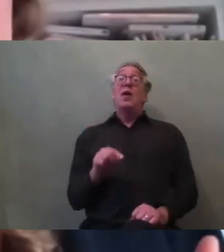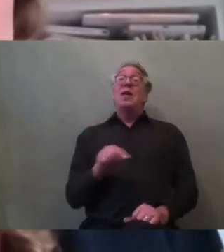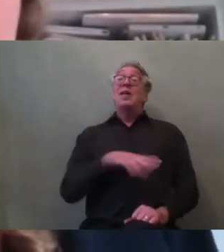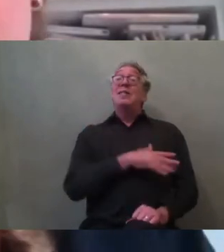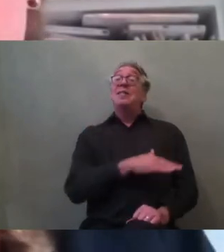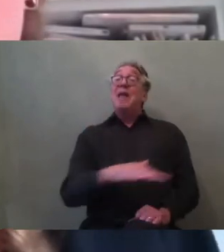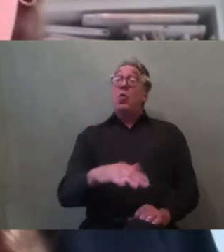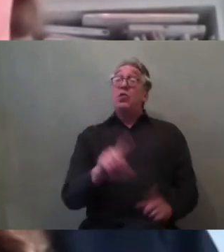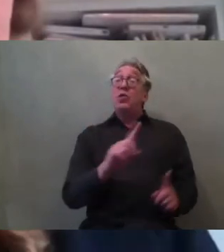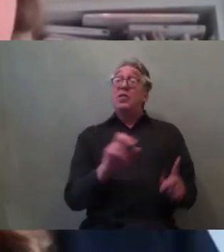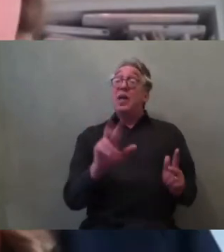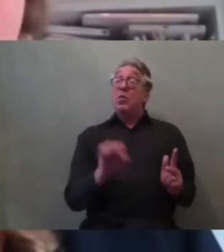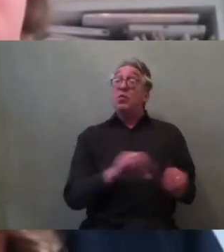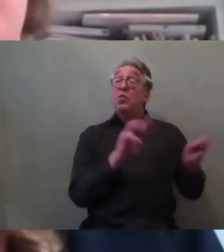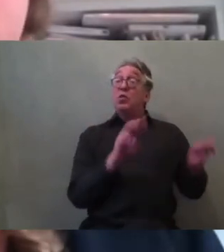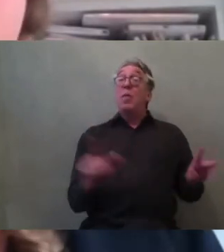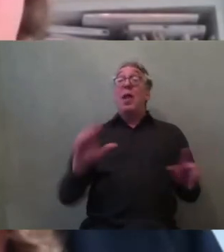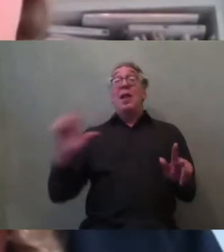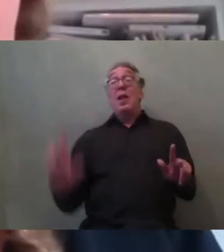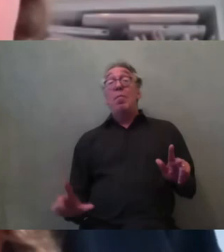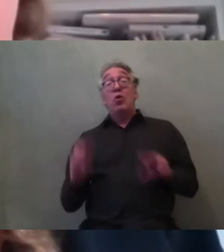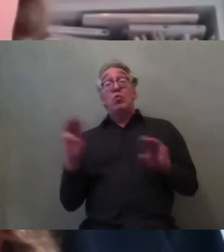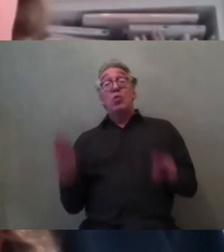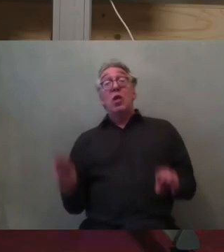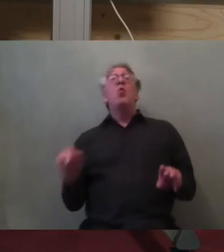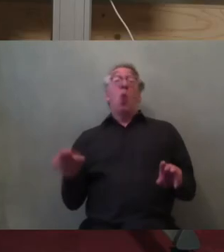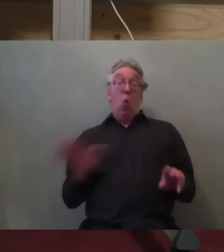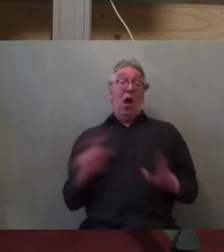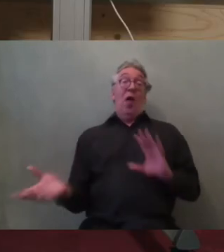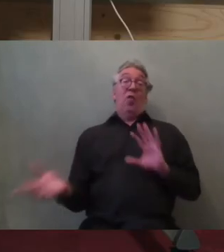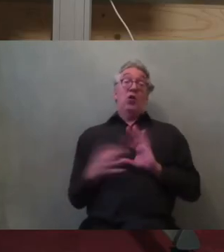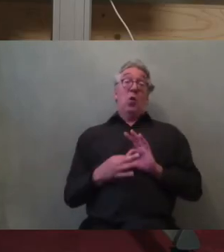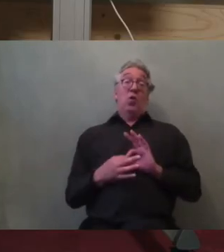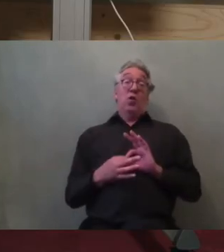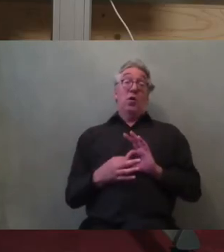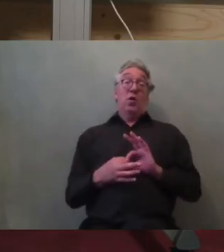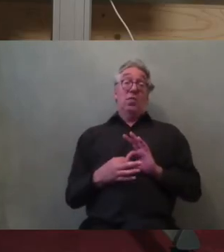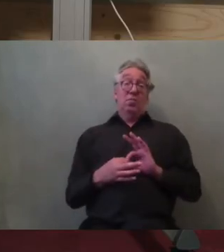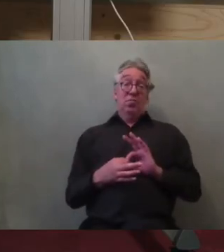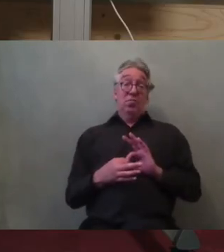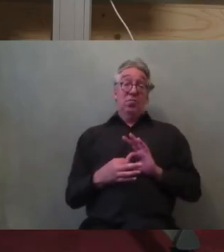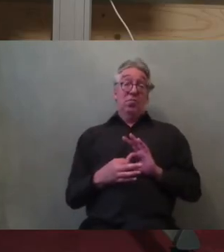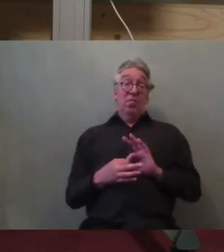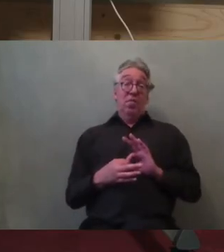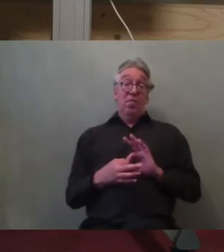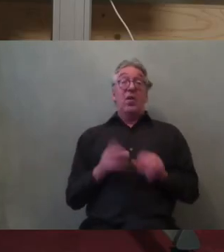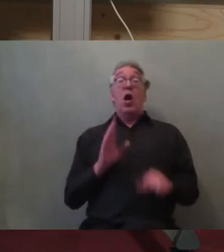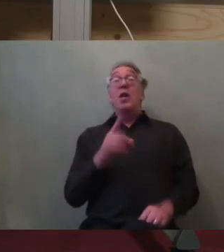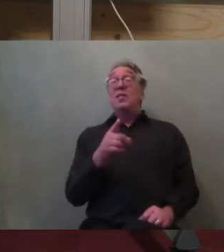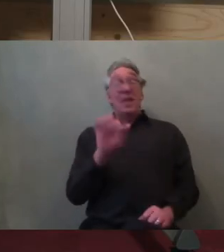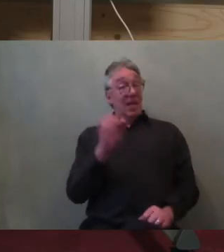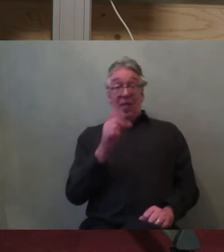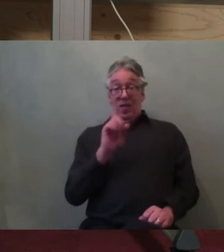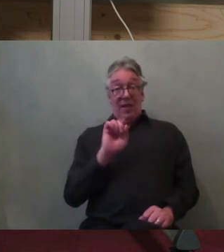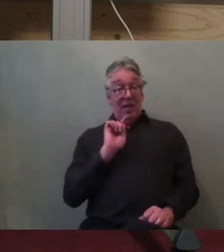deze tafel. En hij staat open voor andere musea. Volgende. Als je niet naar het museum kan komen, dan kunnen we ook naar jou